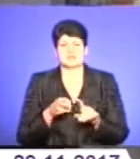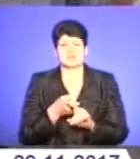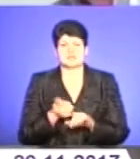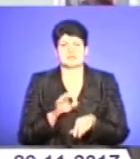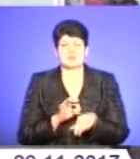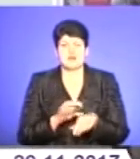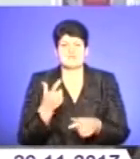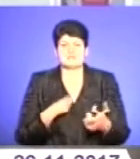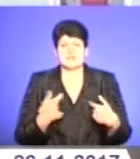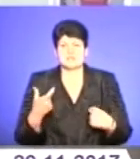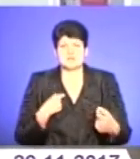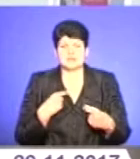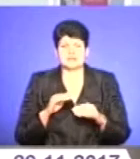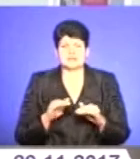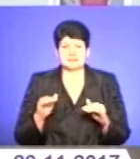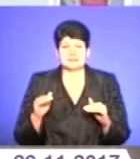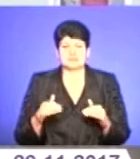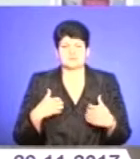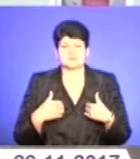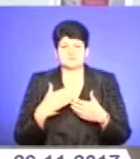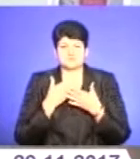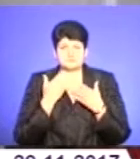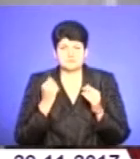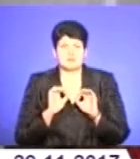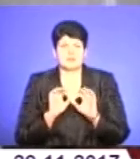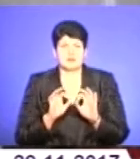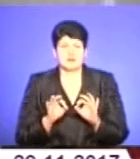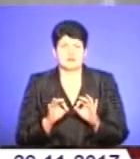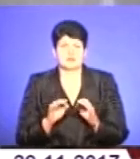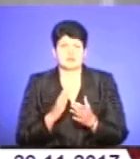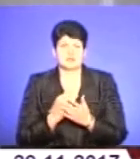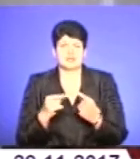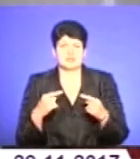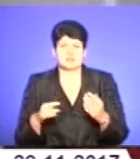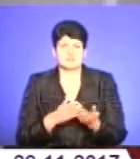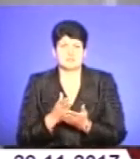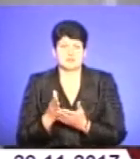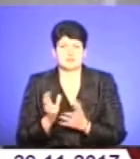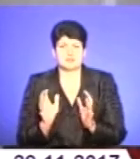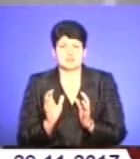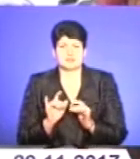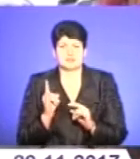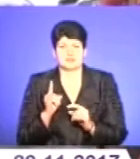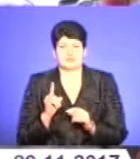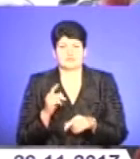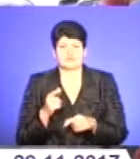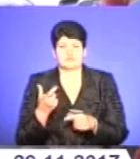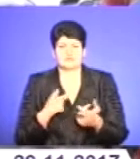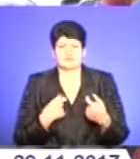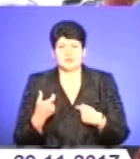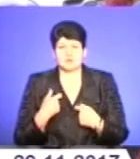а от вакцинувати дитину від грипу не поспішає. Пояснює, вдається до інших методів, аби уберегти дитину від вірусів. По